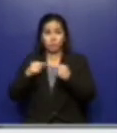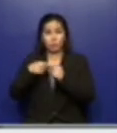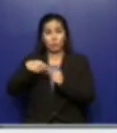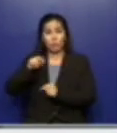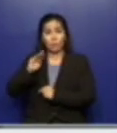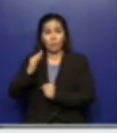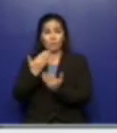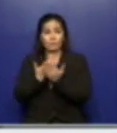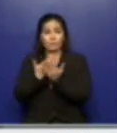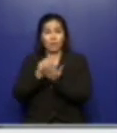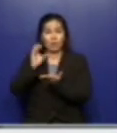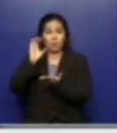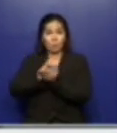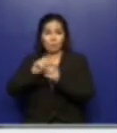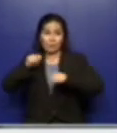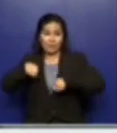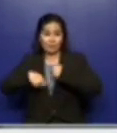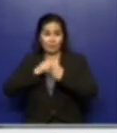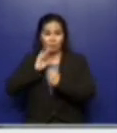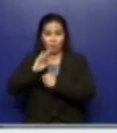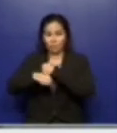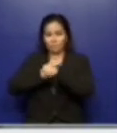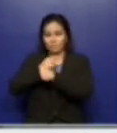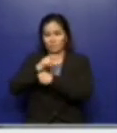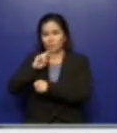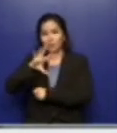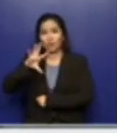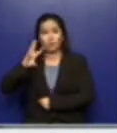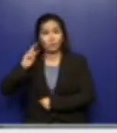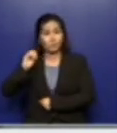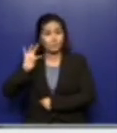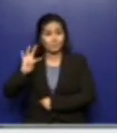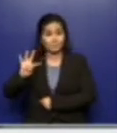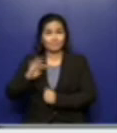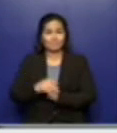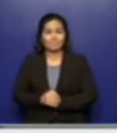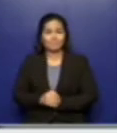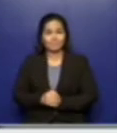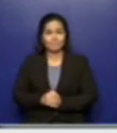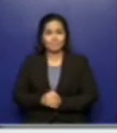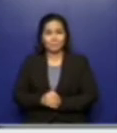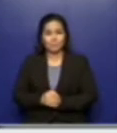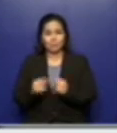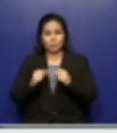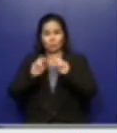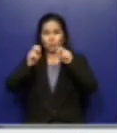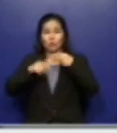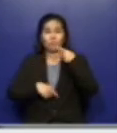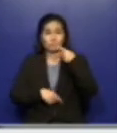รบว่าด้วยงบประมาณรายจ่ายประจำปีพ.ศ. 2564ใน2ประเด็นด้วยกันนะคะ